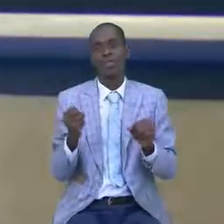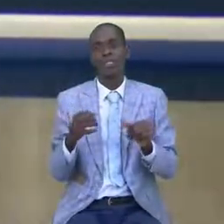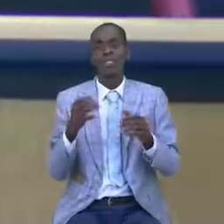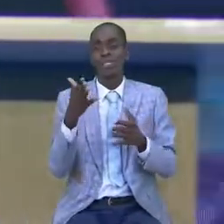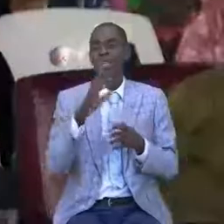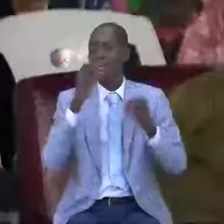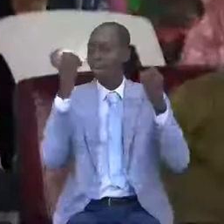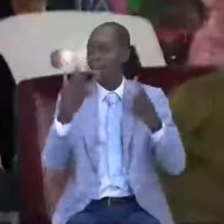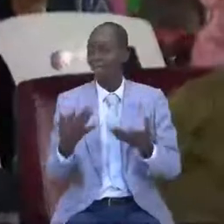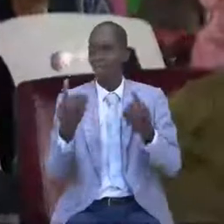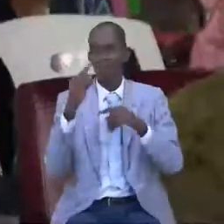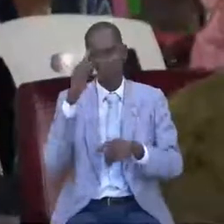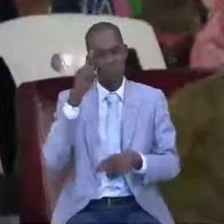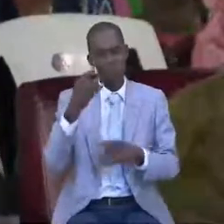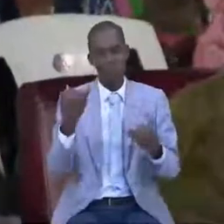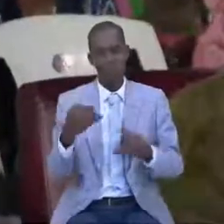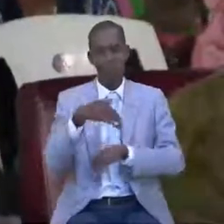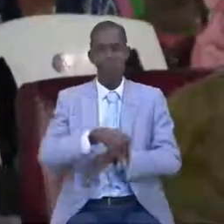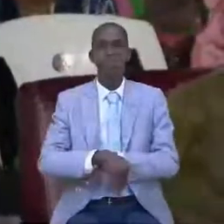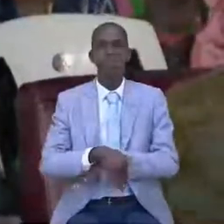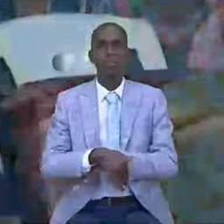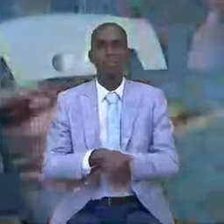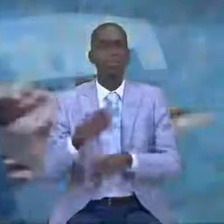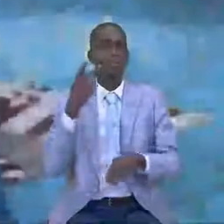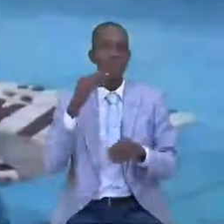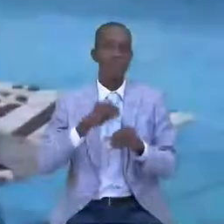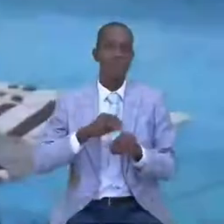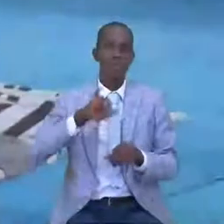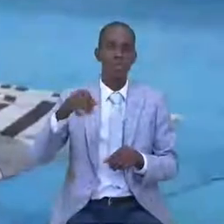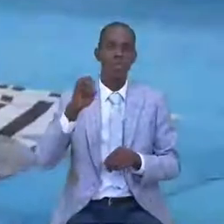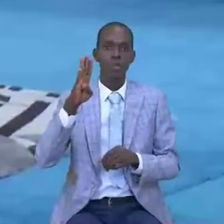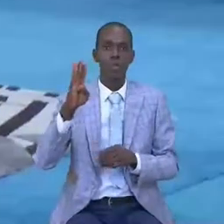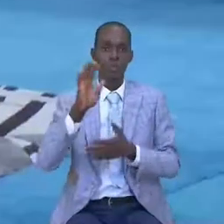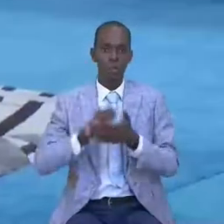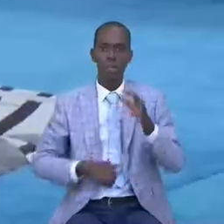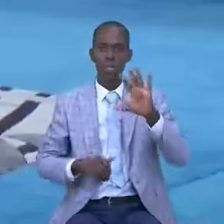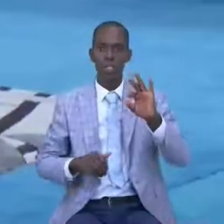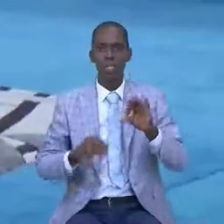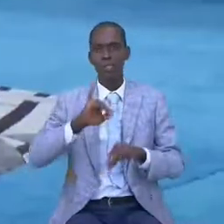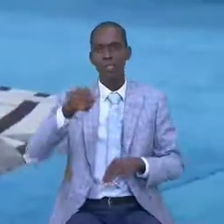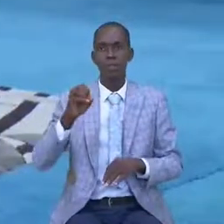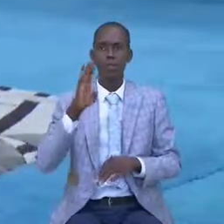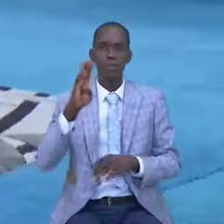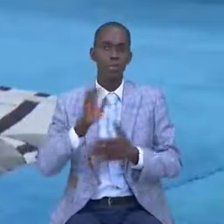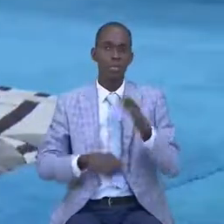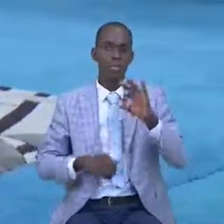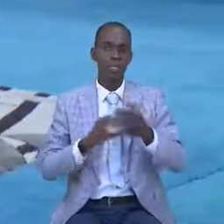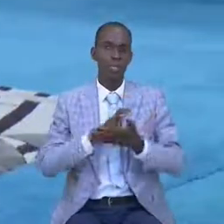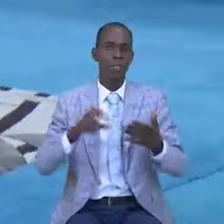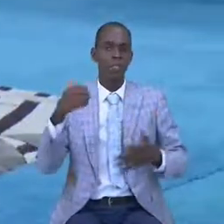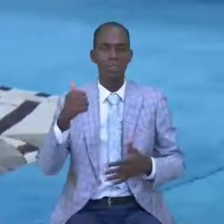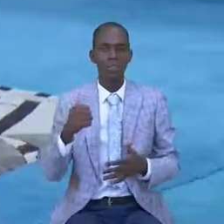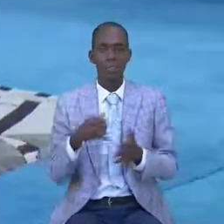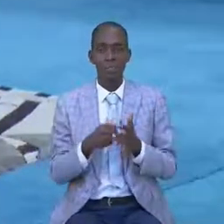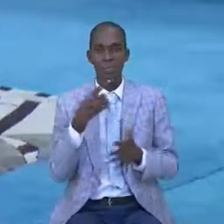soient délivrés. Oh, vraiment, beaucoup de choses vous seront accordées ce soir. Job,